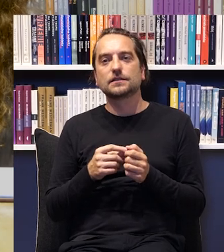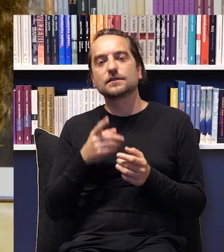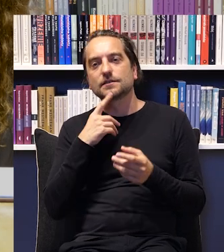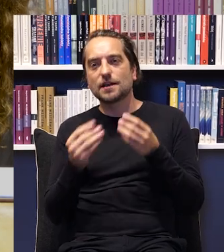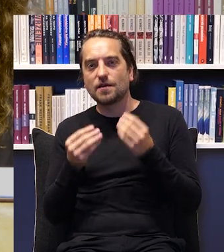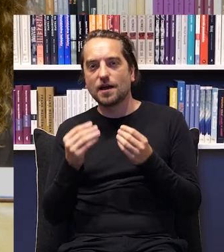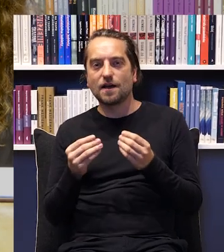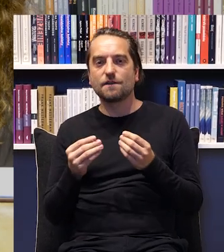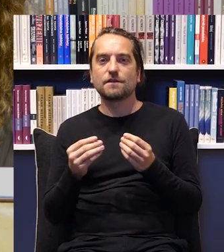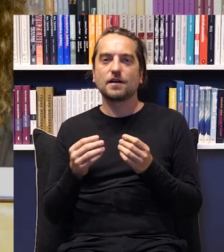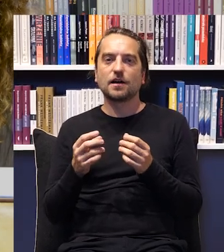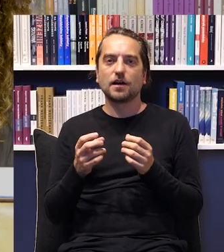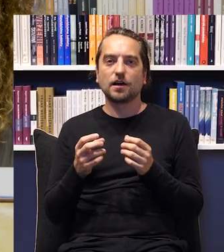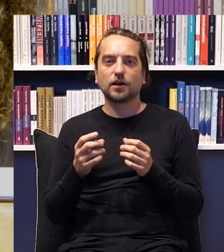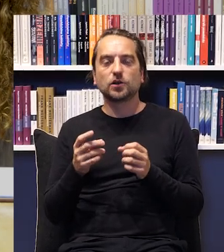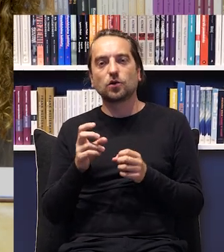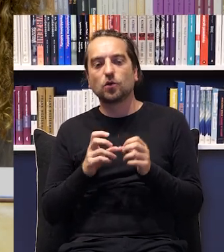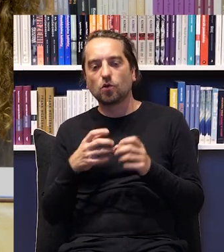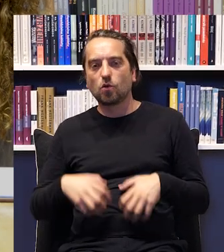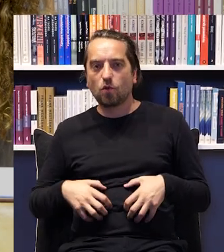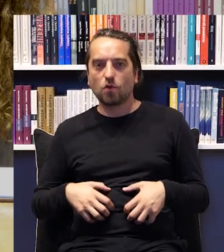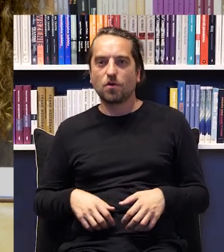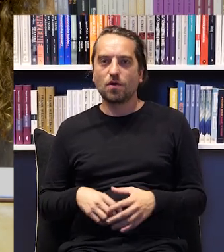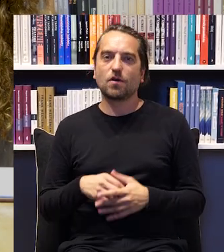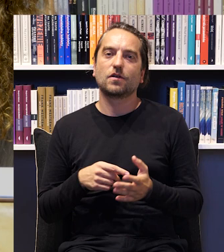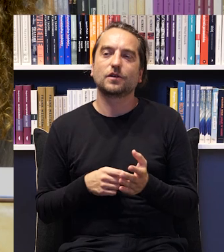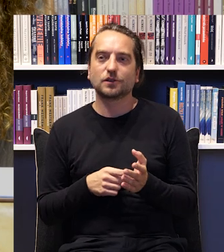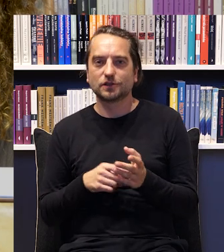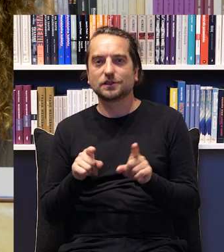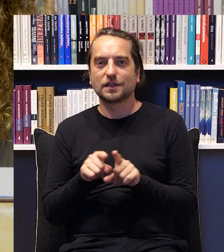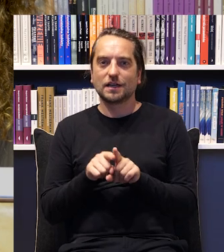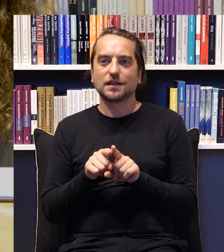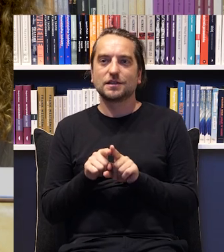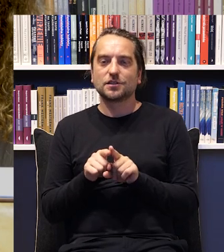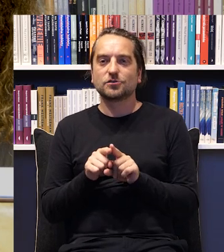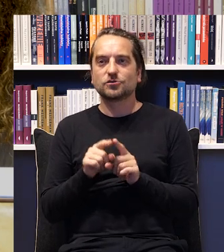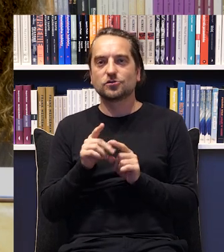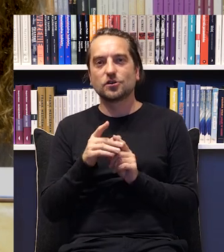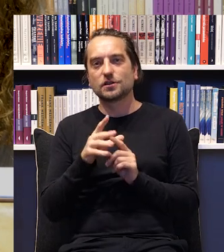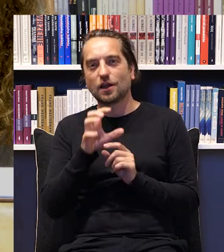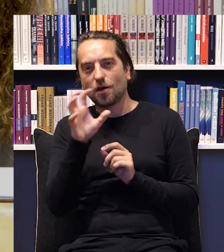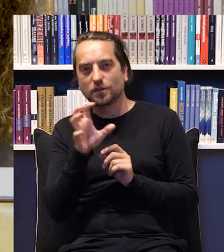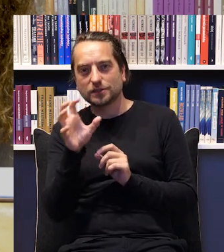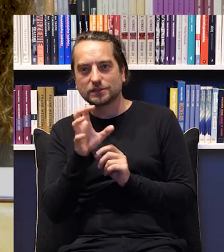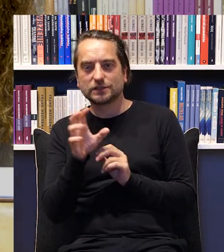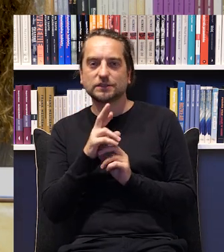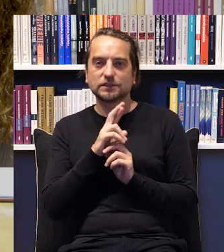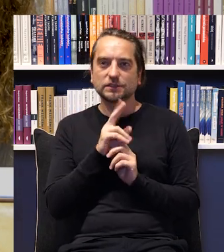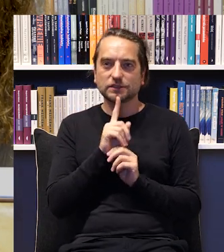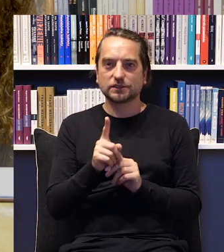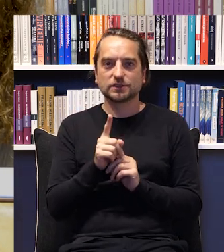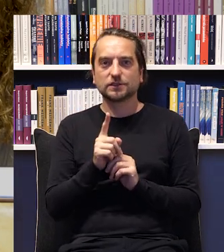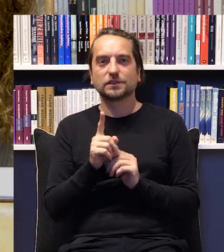są nieodłączne. No właśnie, są trochę taką ironiczną soczewką, ironicznym spojrzeniem na rzeczywistość,